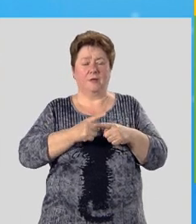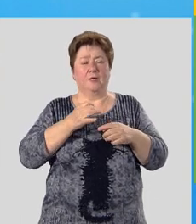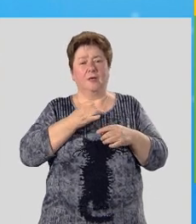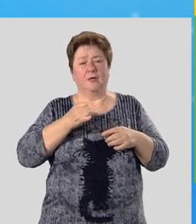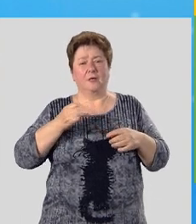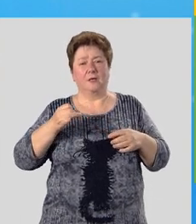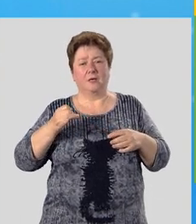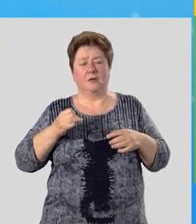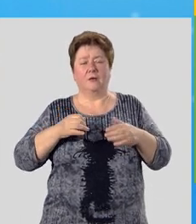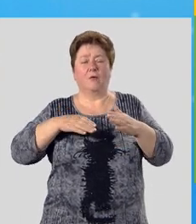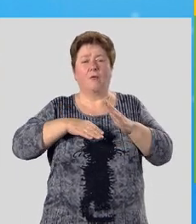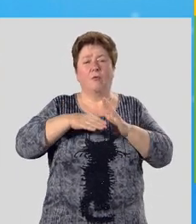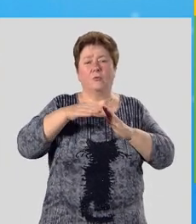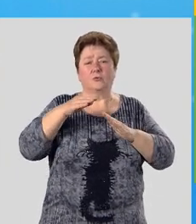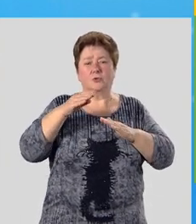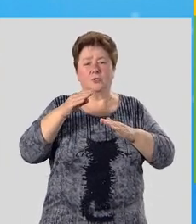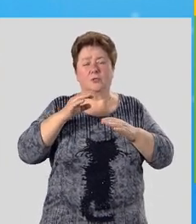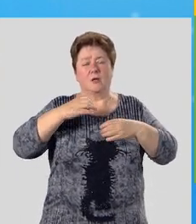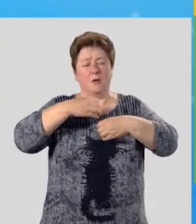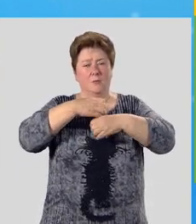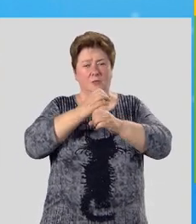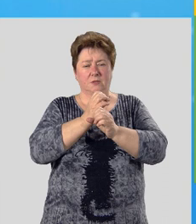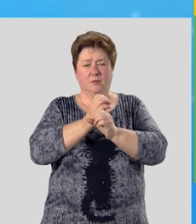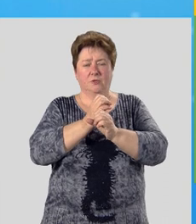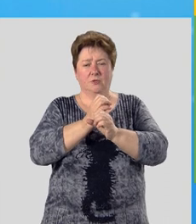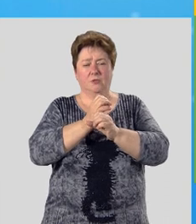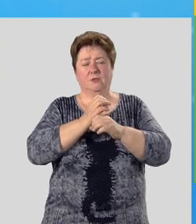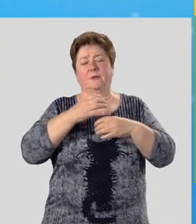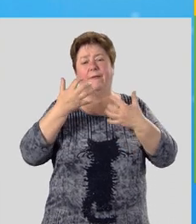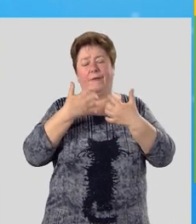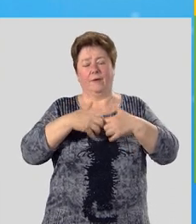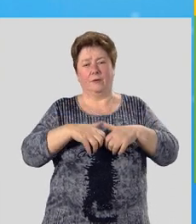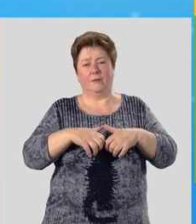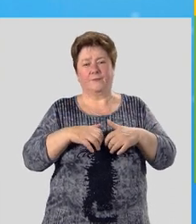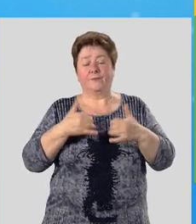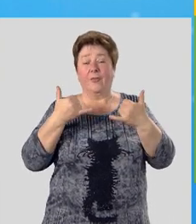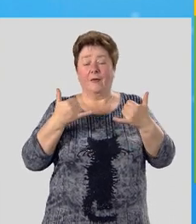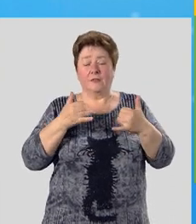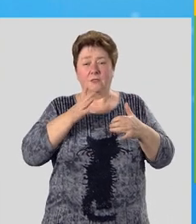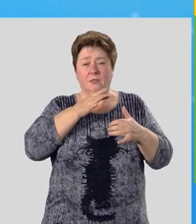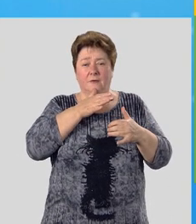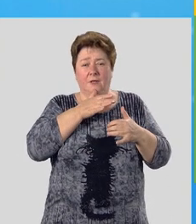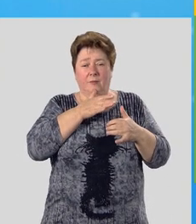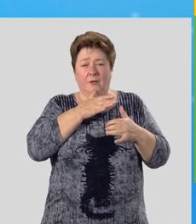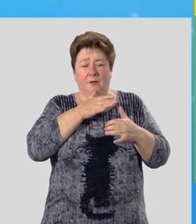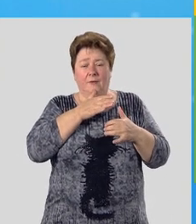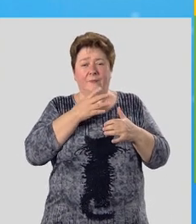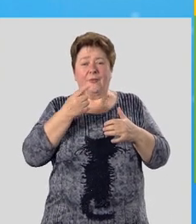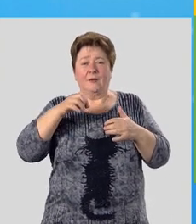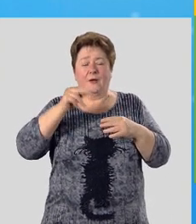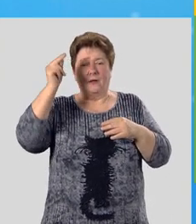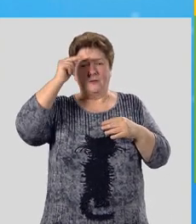и совершенствованием микроскопической техники. В настоящее время